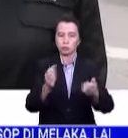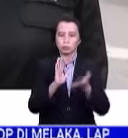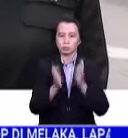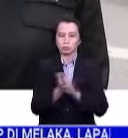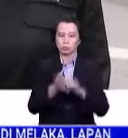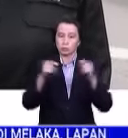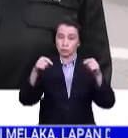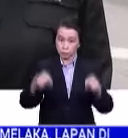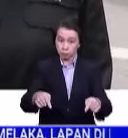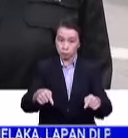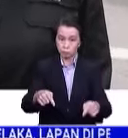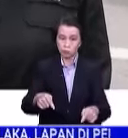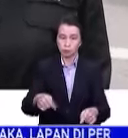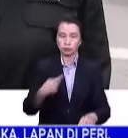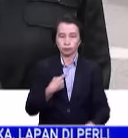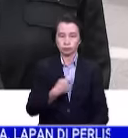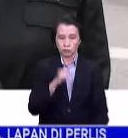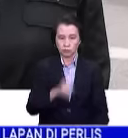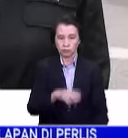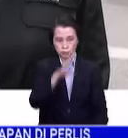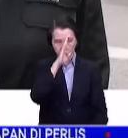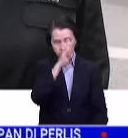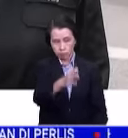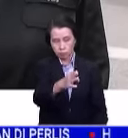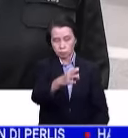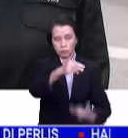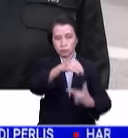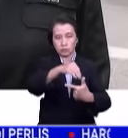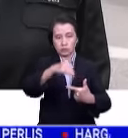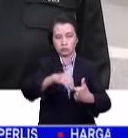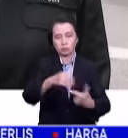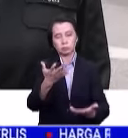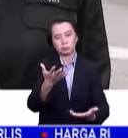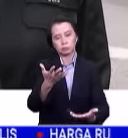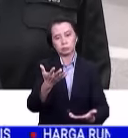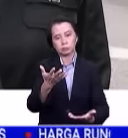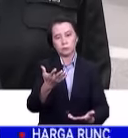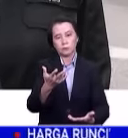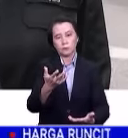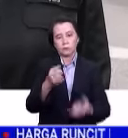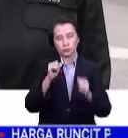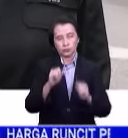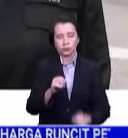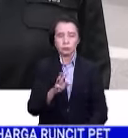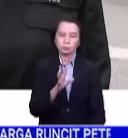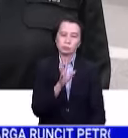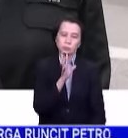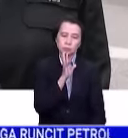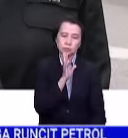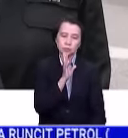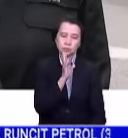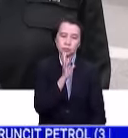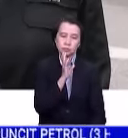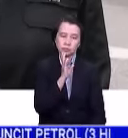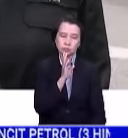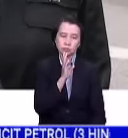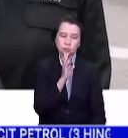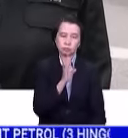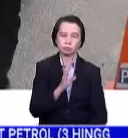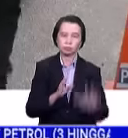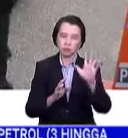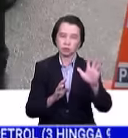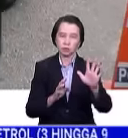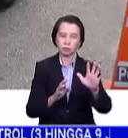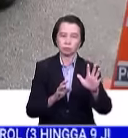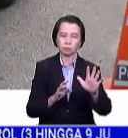kita boleh fokuskan ataupun kita boleh katakan 5